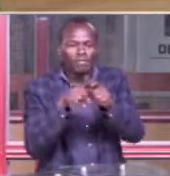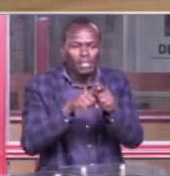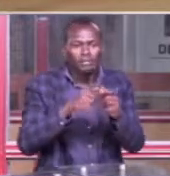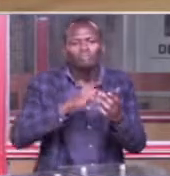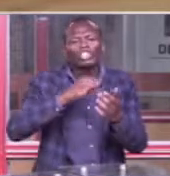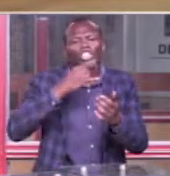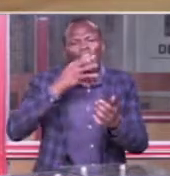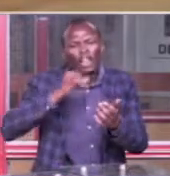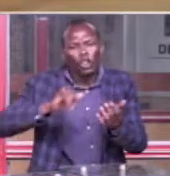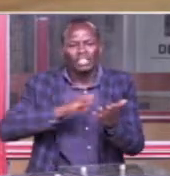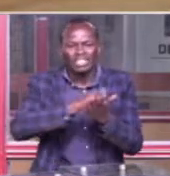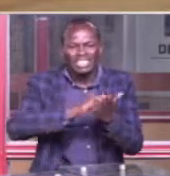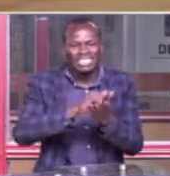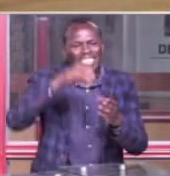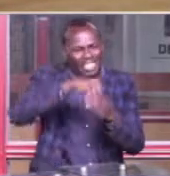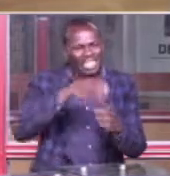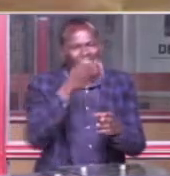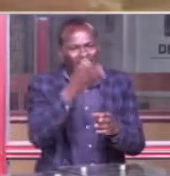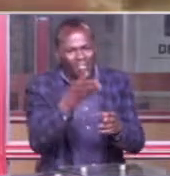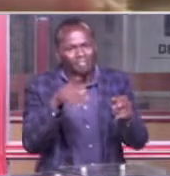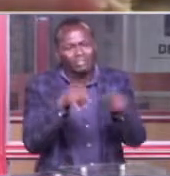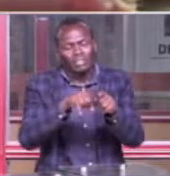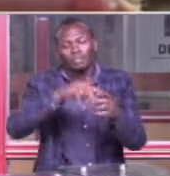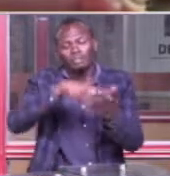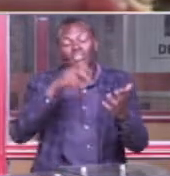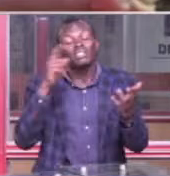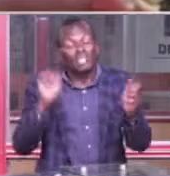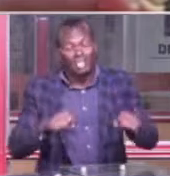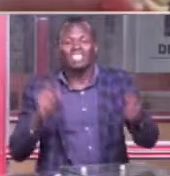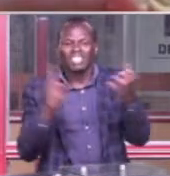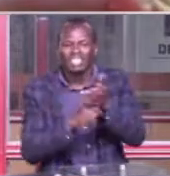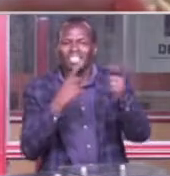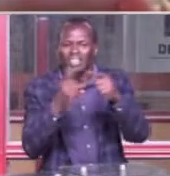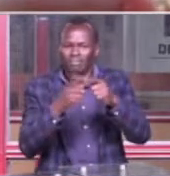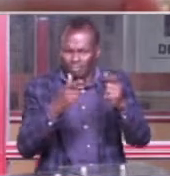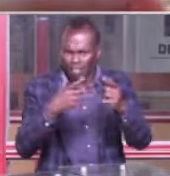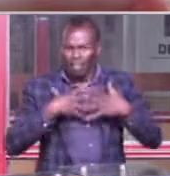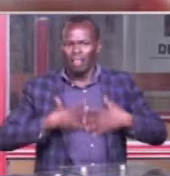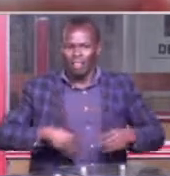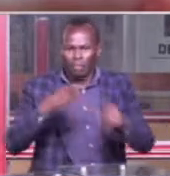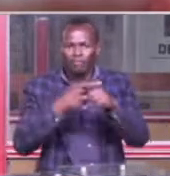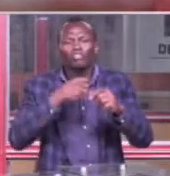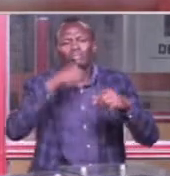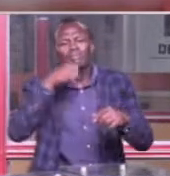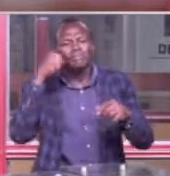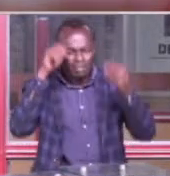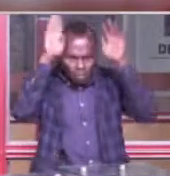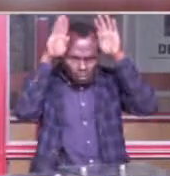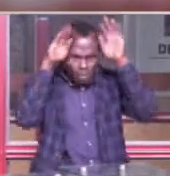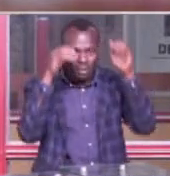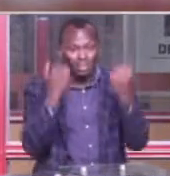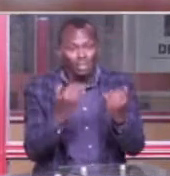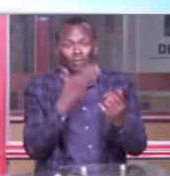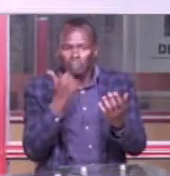mu kyokulya kimu. Gw'abadde atanagezaako kulya ku nnyama ya kamyu kye kiseera kubanga obadde osubwa bingi.